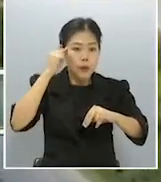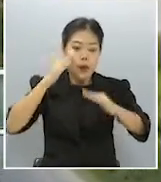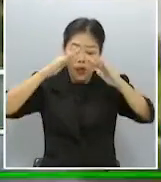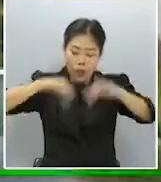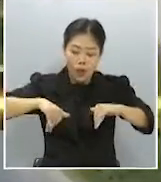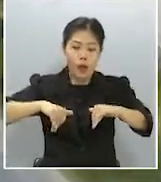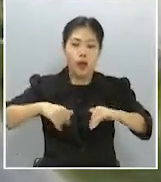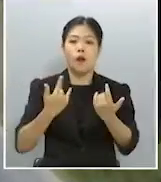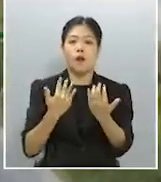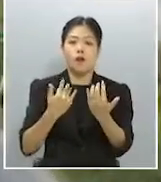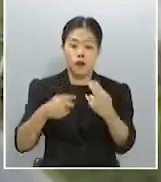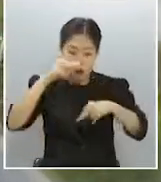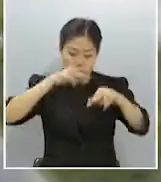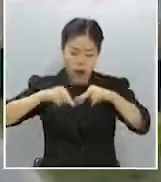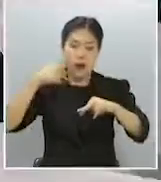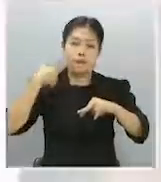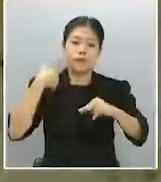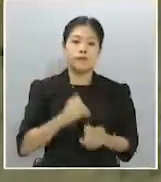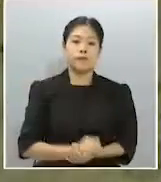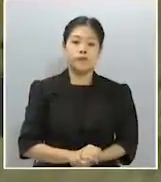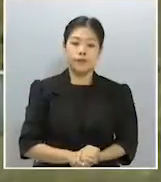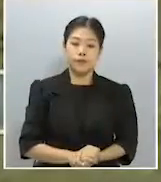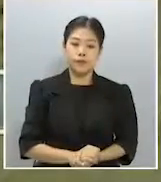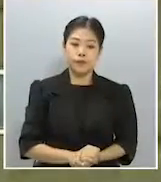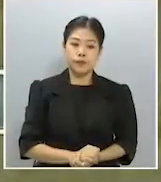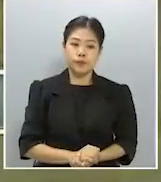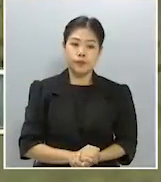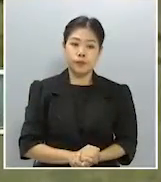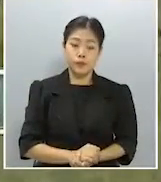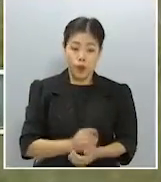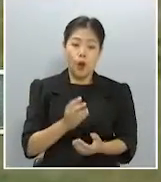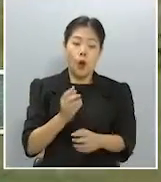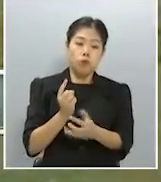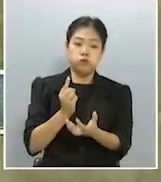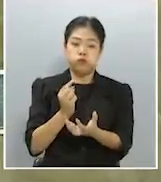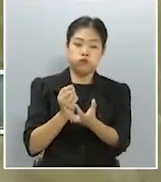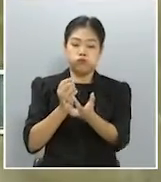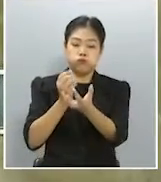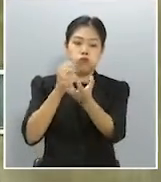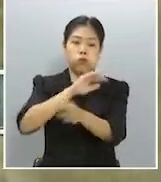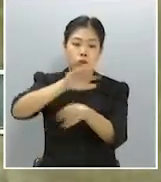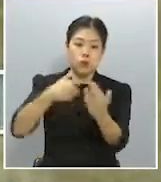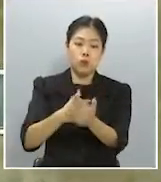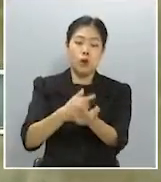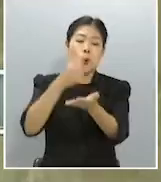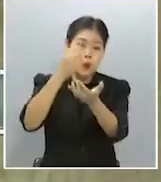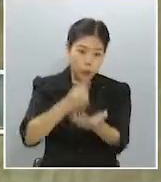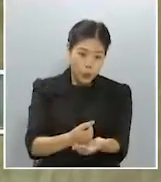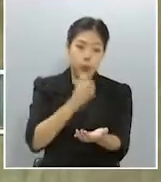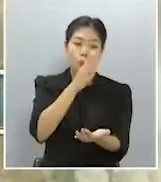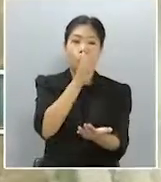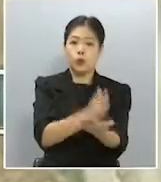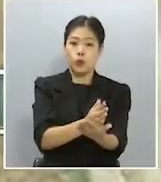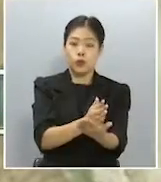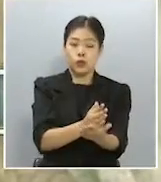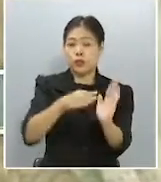นยังอยู่ในระหว่างการสอบสวนเกิดเหตุบอลลูนนำเที่ยวพร้อมผู้โดยสาร16คนต้องลงจอดฉุกเฉินในเมืองดิกสันครีก